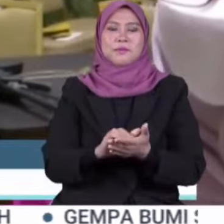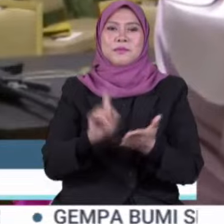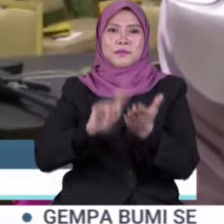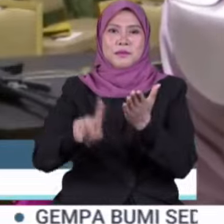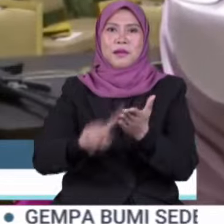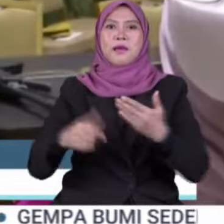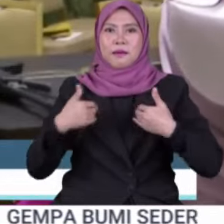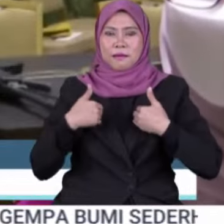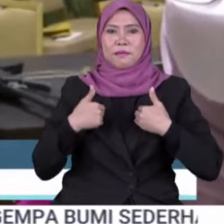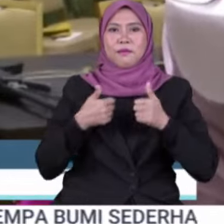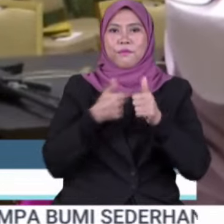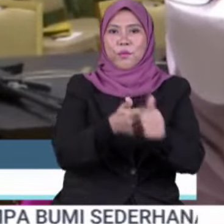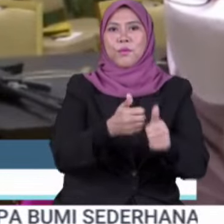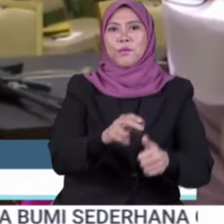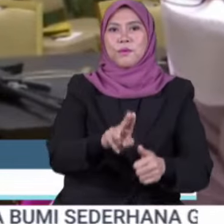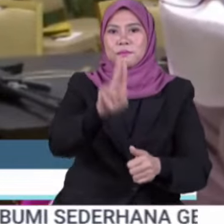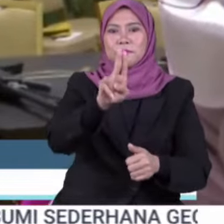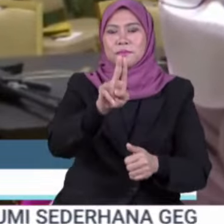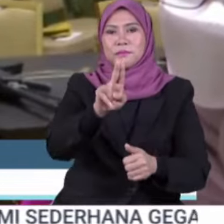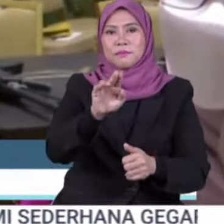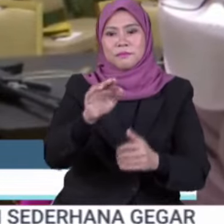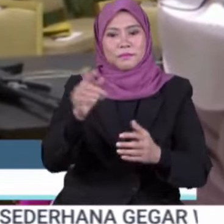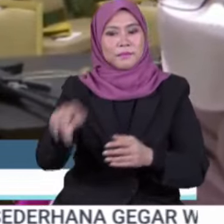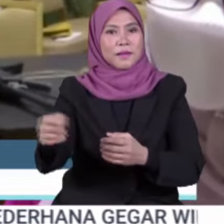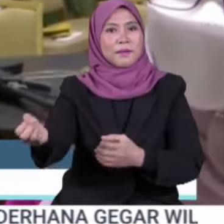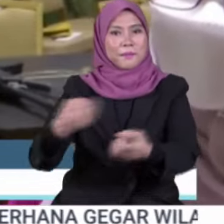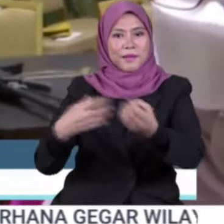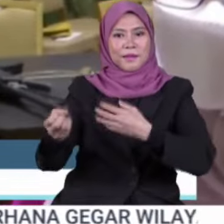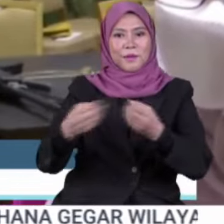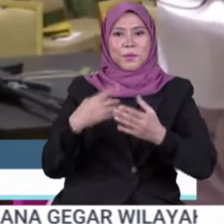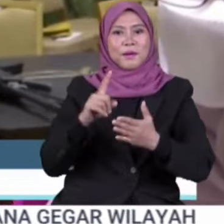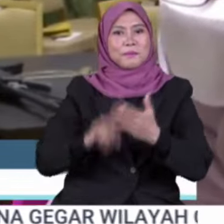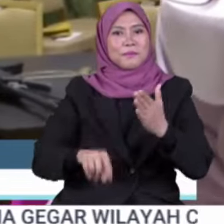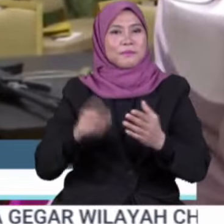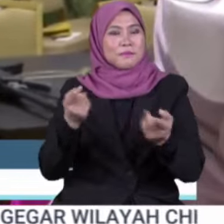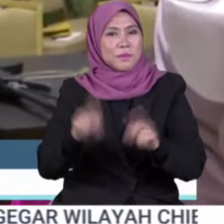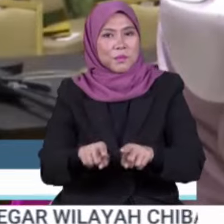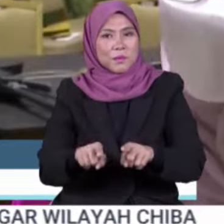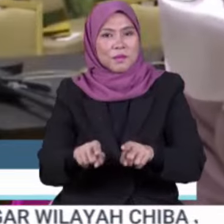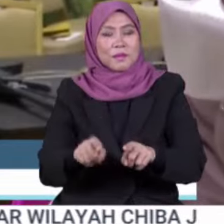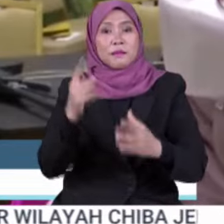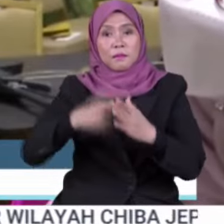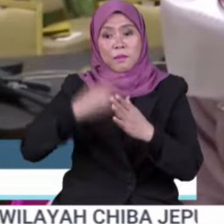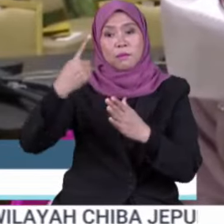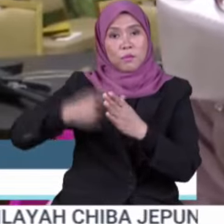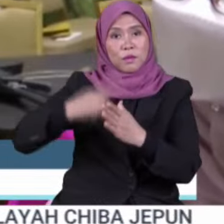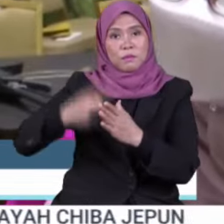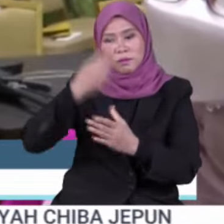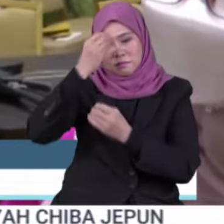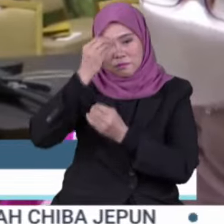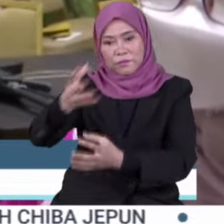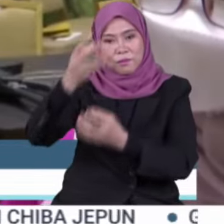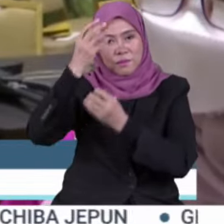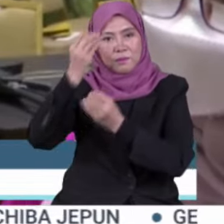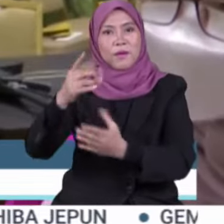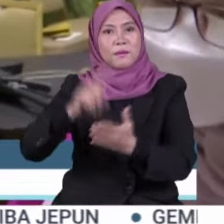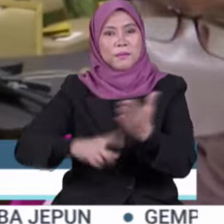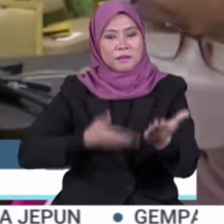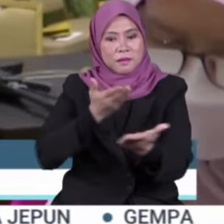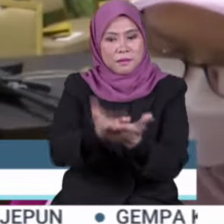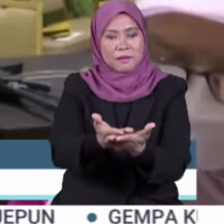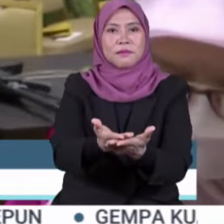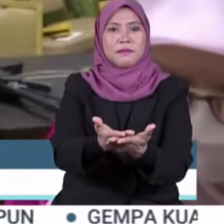Ada follow up. Kita ada follow up kenapa, dia akan terang kepada kita kenapa. Kalau kita tiap-tiap bulan kita hantar maklumat dia, apa yang kita syorkan, kita